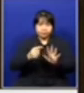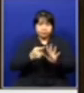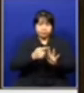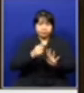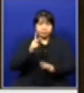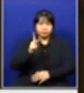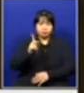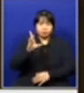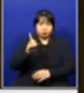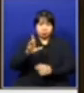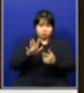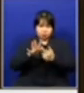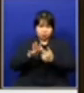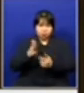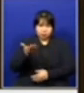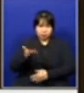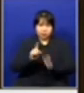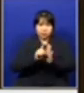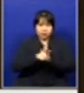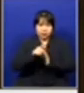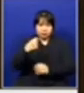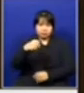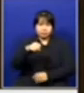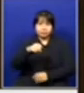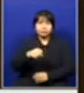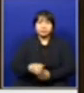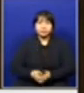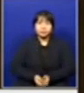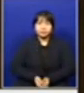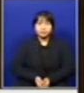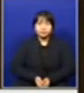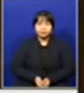ะครับ เชิญครับ 10นาทีนะครับ